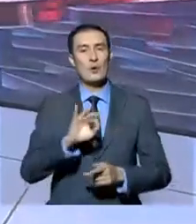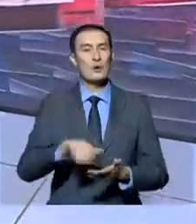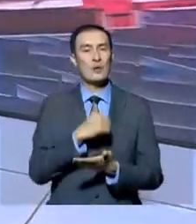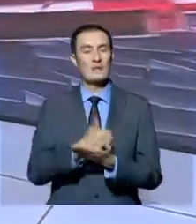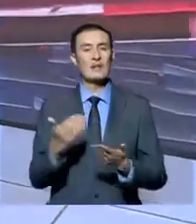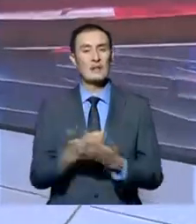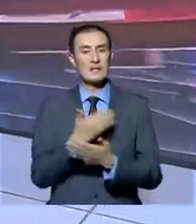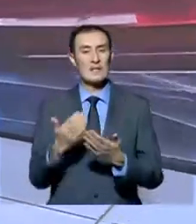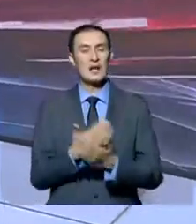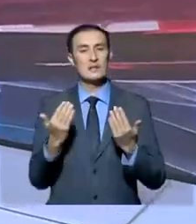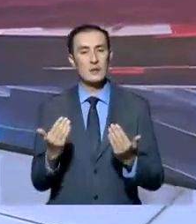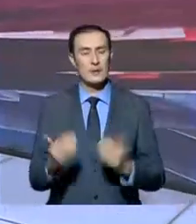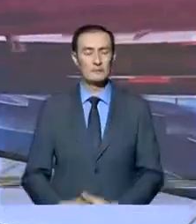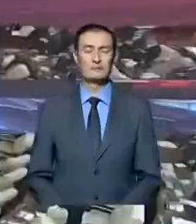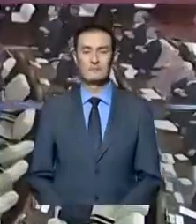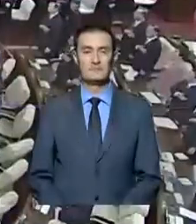выпуска.